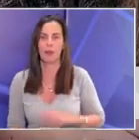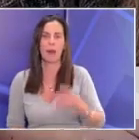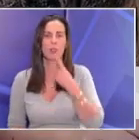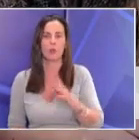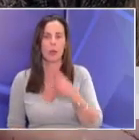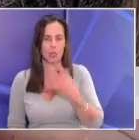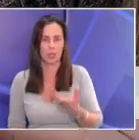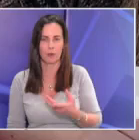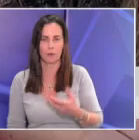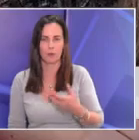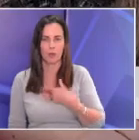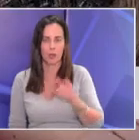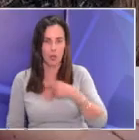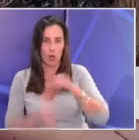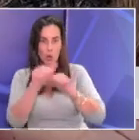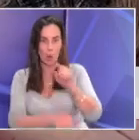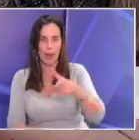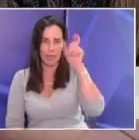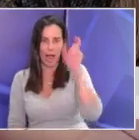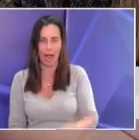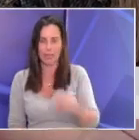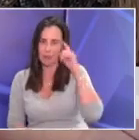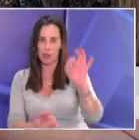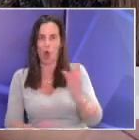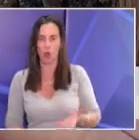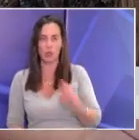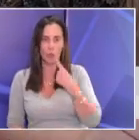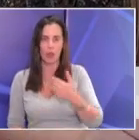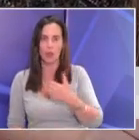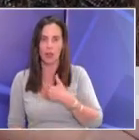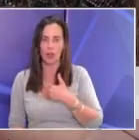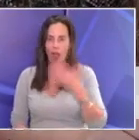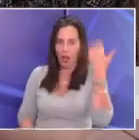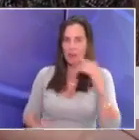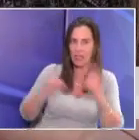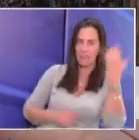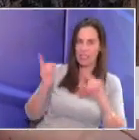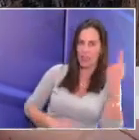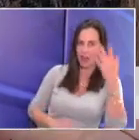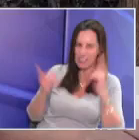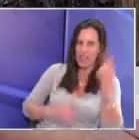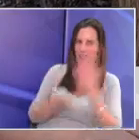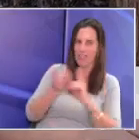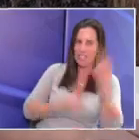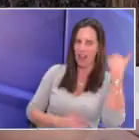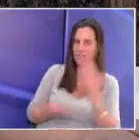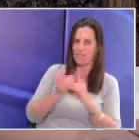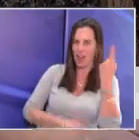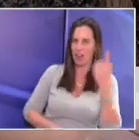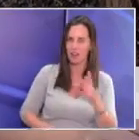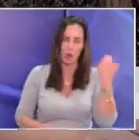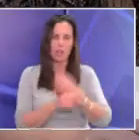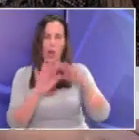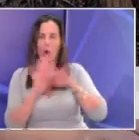זה אומר? אני חושבת שזה זכותך... זה אומר שאני לא סומכת עלייך כאדם עם common sense, זה אומר שאני רוצה... אבל היו דברים מעולם, אבל מה שאני אומרת זה דבר כזה. אז בואי